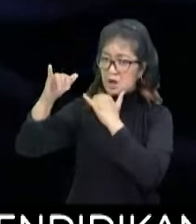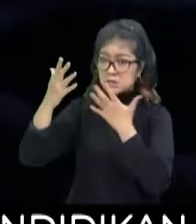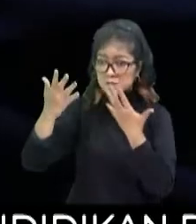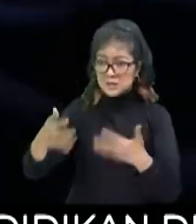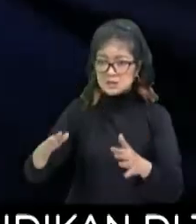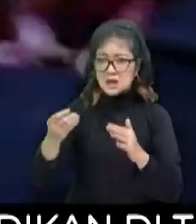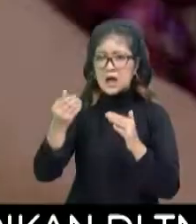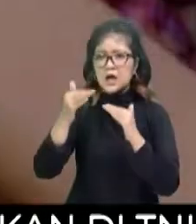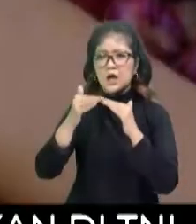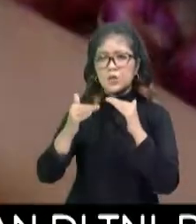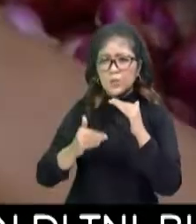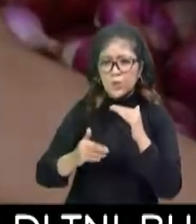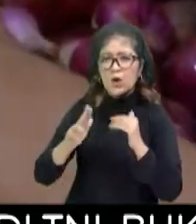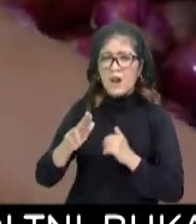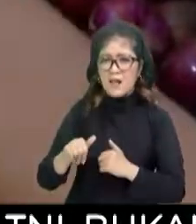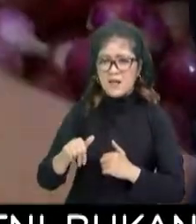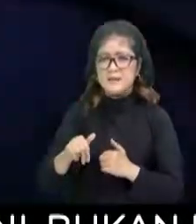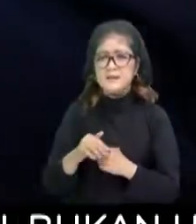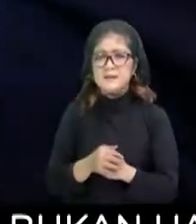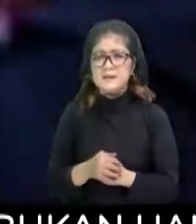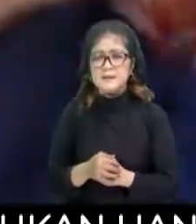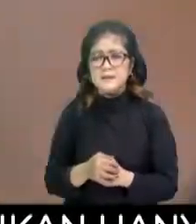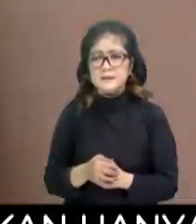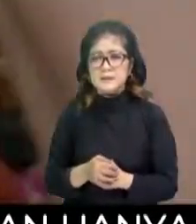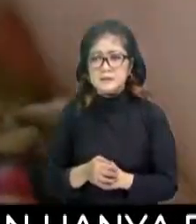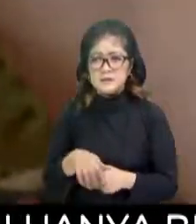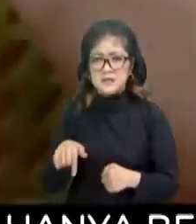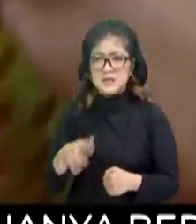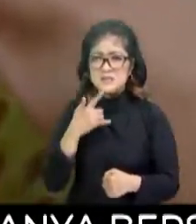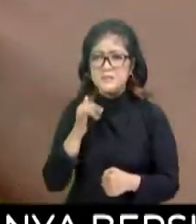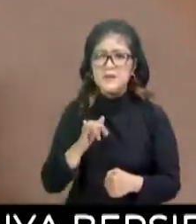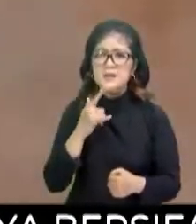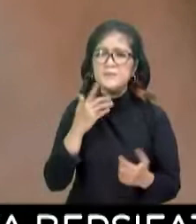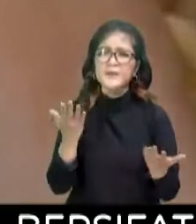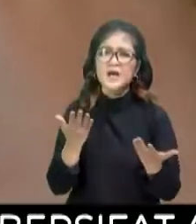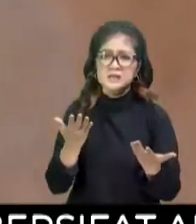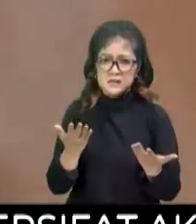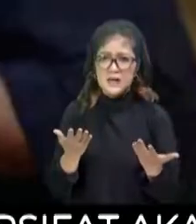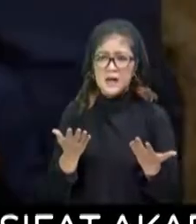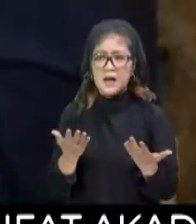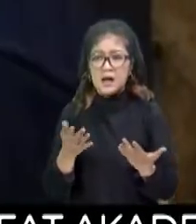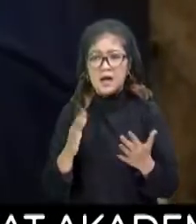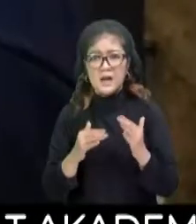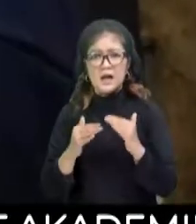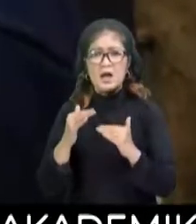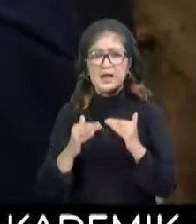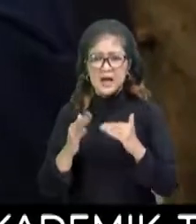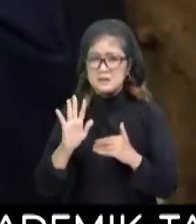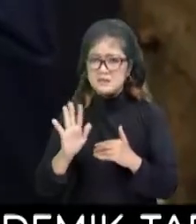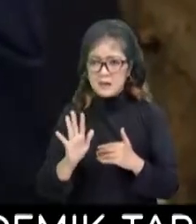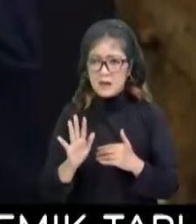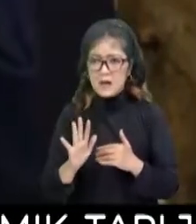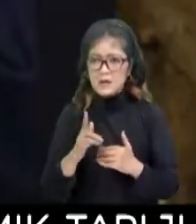turun kasih lagi-lagi Toha Desa seperti semula gitu oh cabe ini